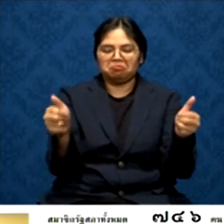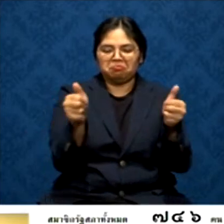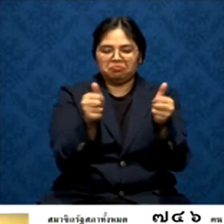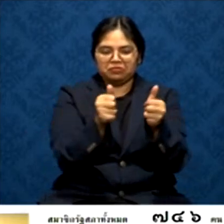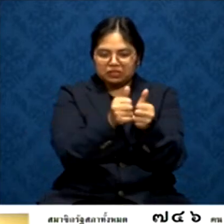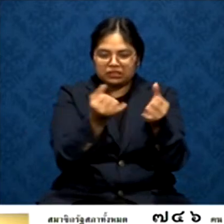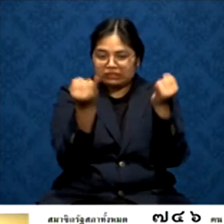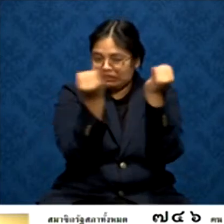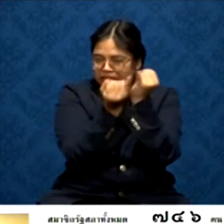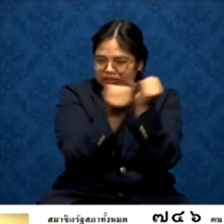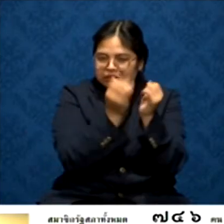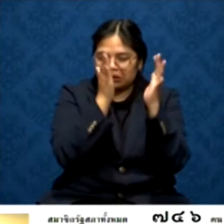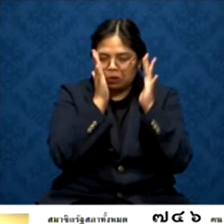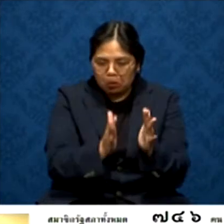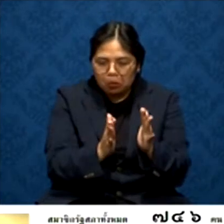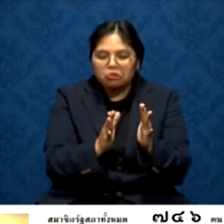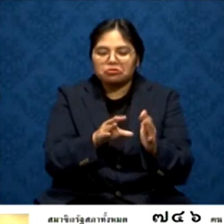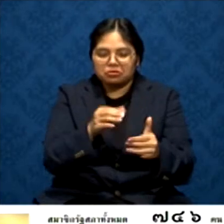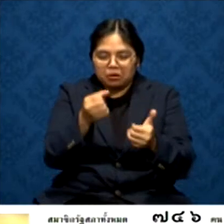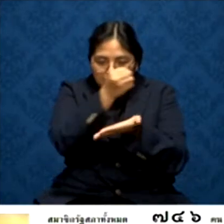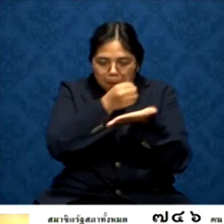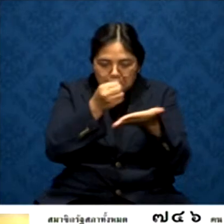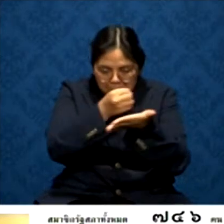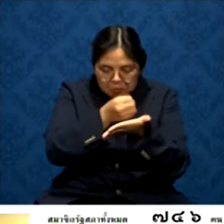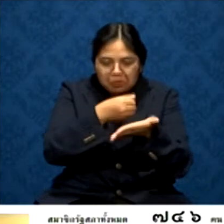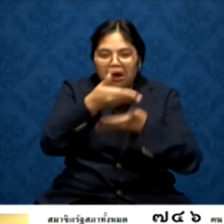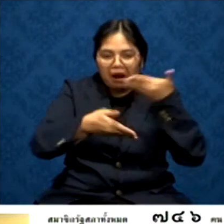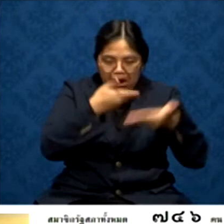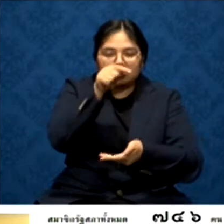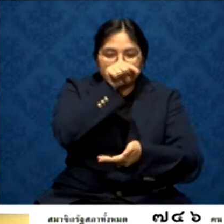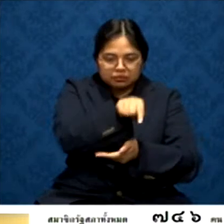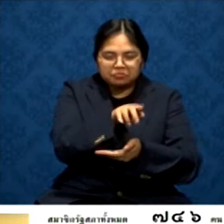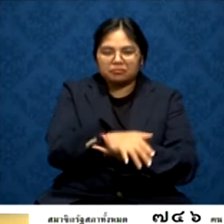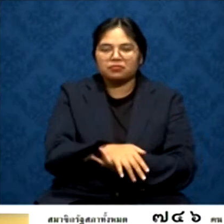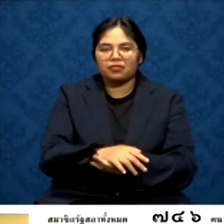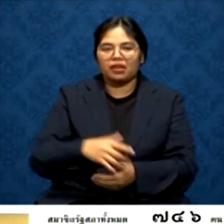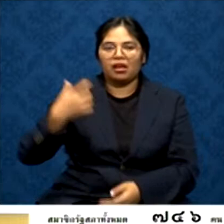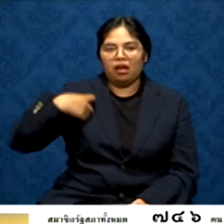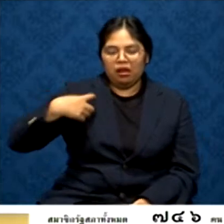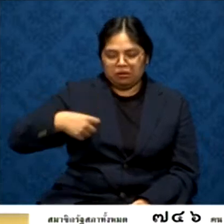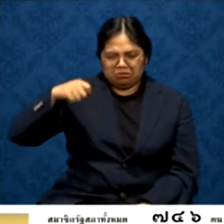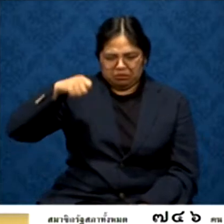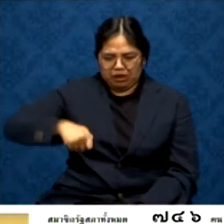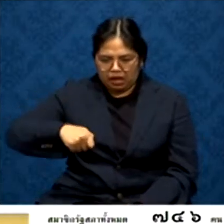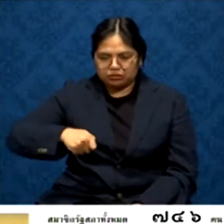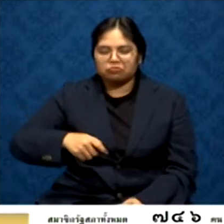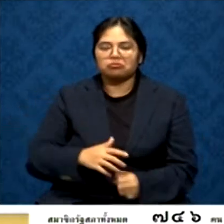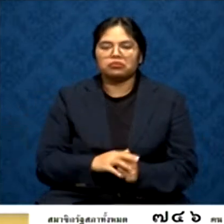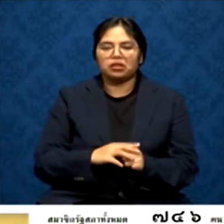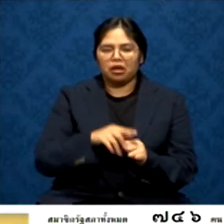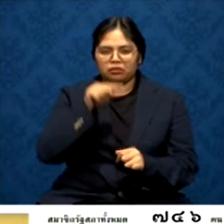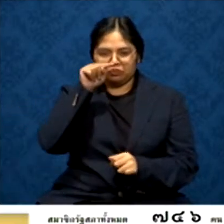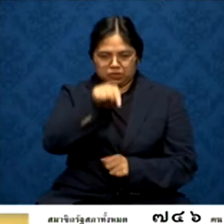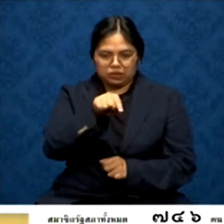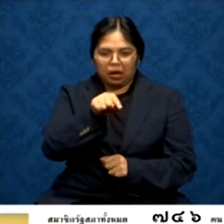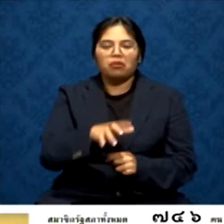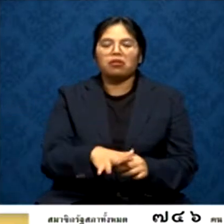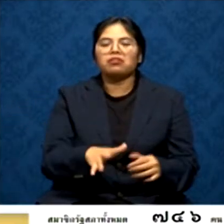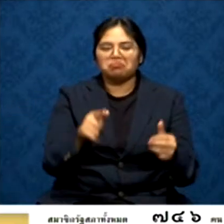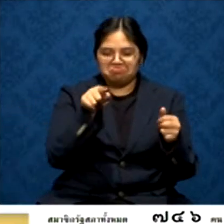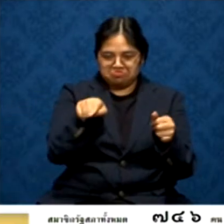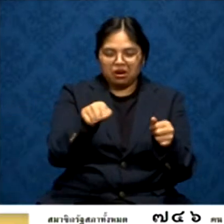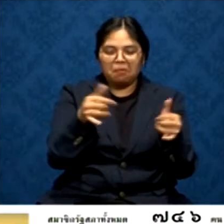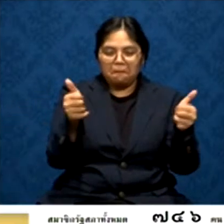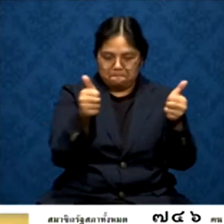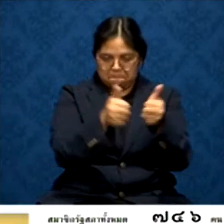ทราบมาว่าทางอัยการสูงสุดได้มีคำสั่งแจ้งข้อหาสมคบค้ายาแล้วไม่ทราบว่าผบ.